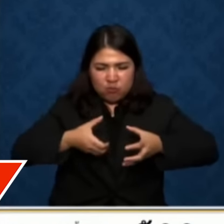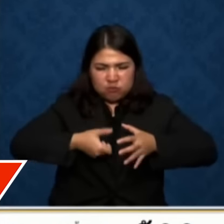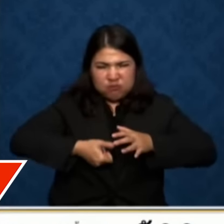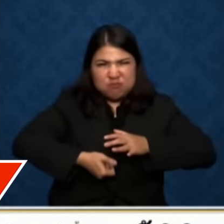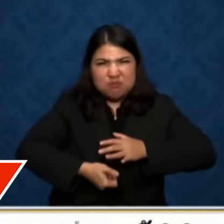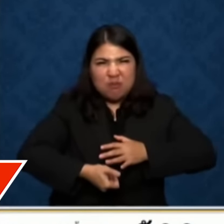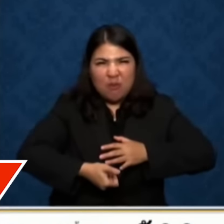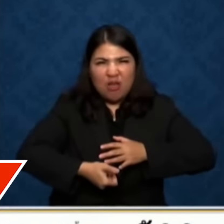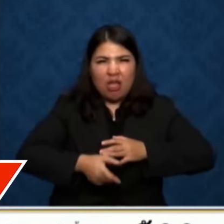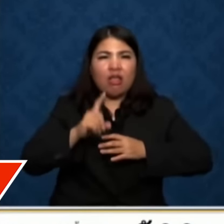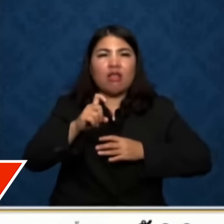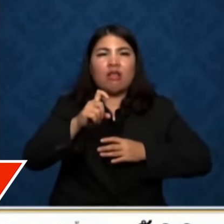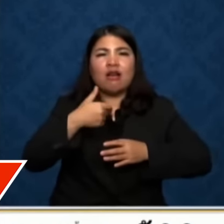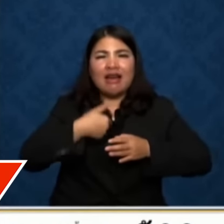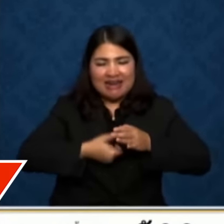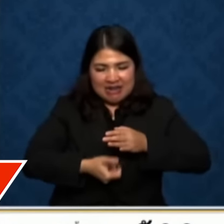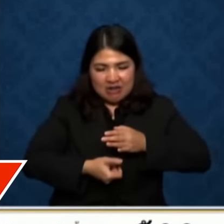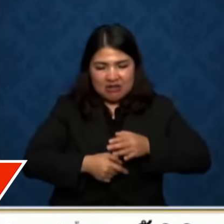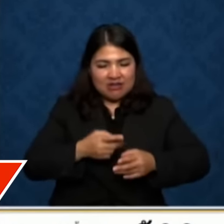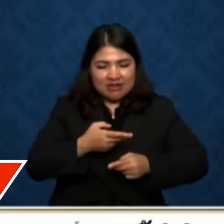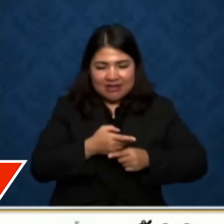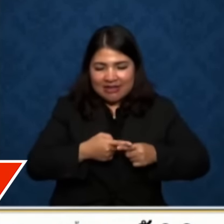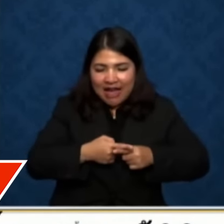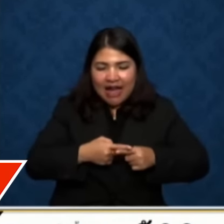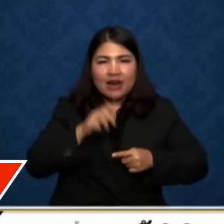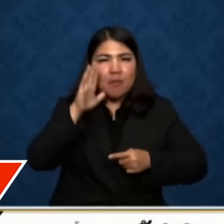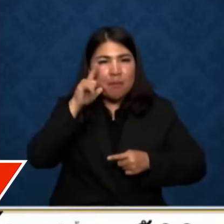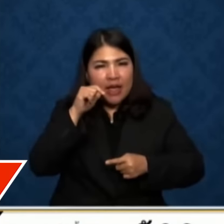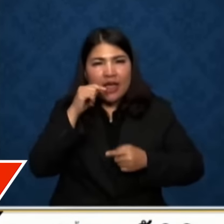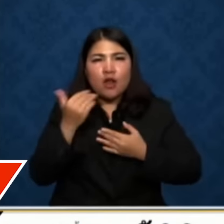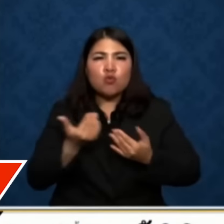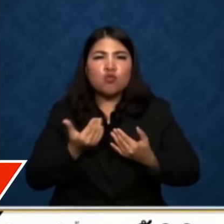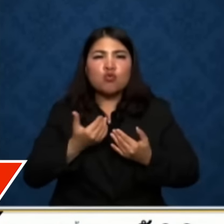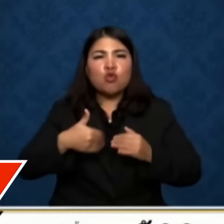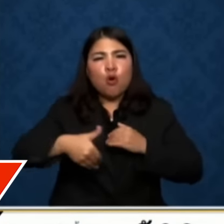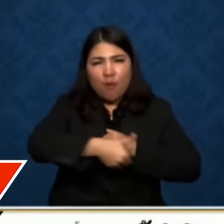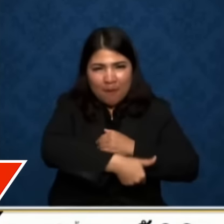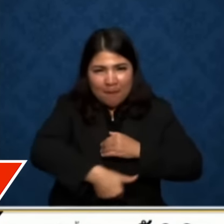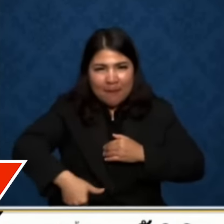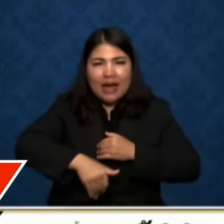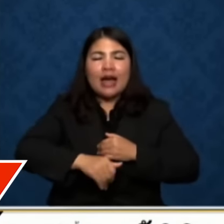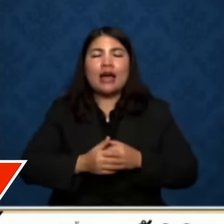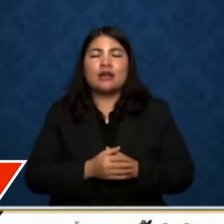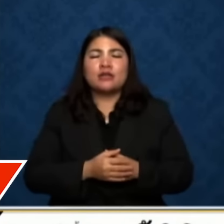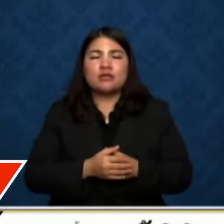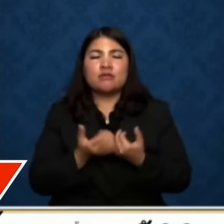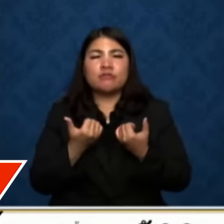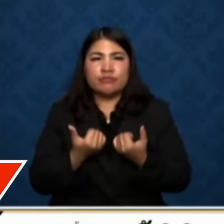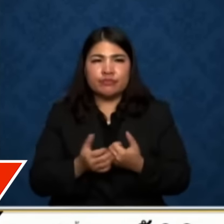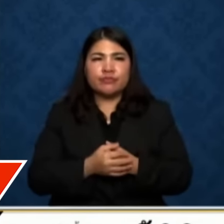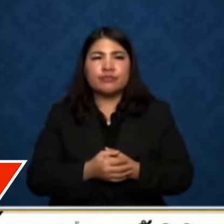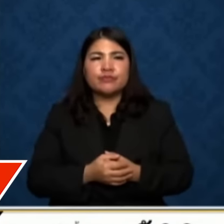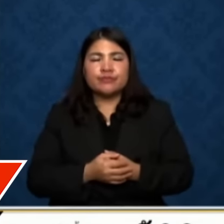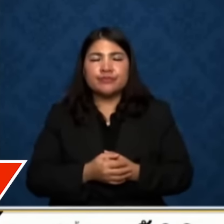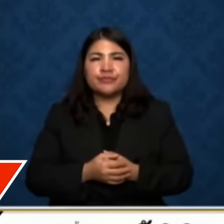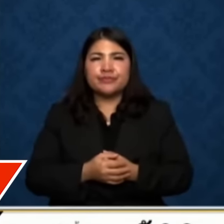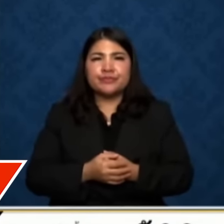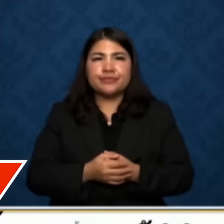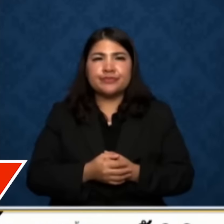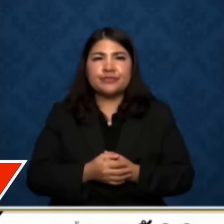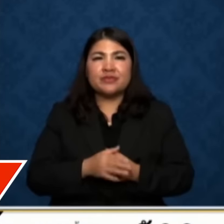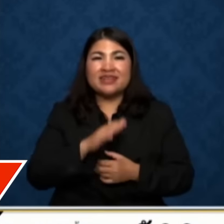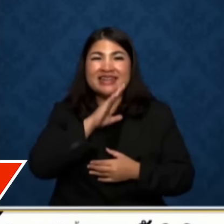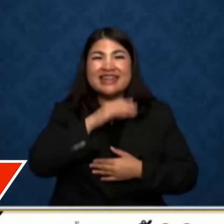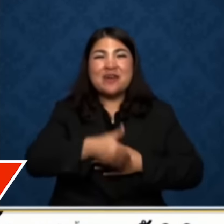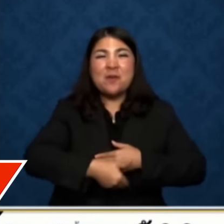ได้ถ้าปล่อยอย่างเงี้ยเนี่ยเสียชีวิตทั้งแม่ทั้งลูกครับต้องผ่าอันนี้เป็น absolute indication ในการทำ C-section section ครับแต่ที่ไปผ่